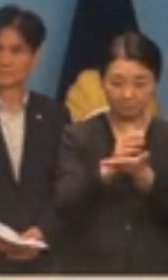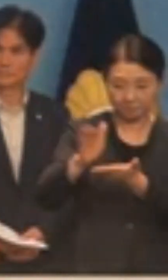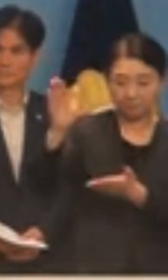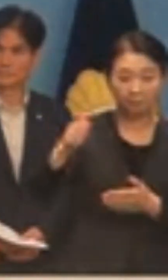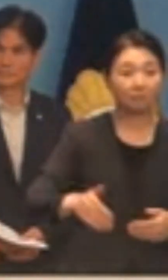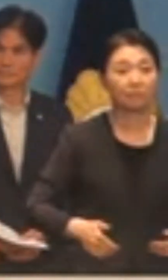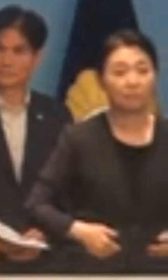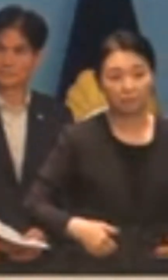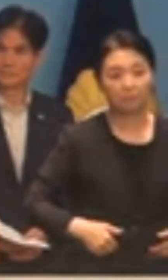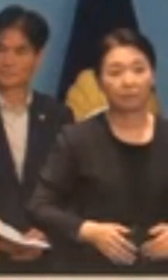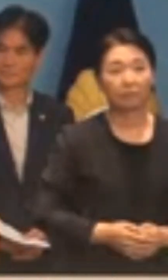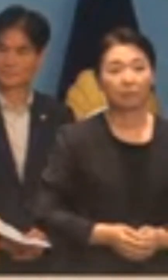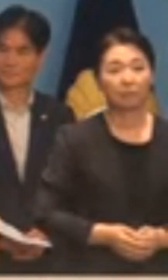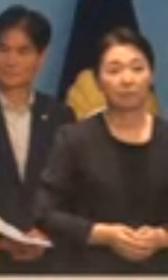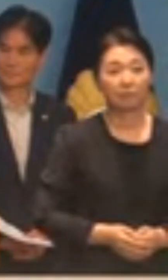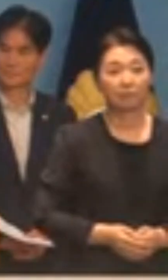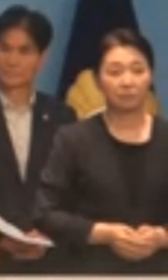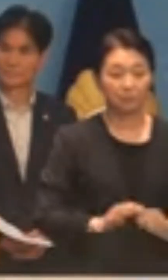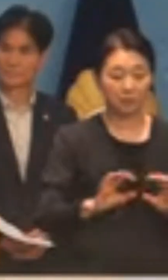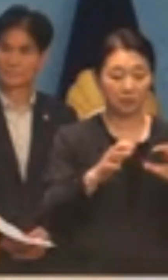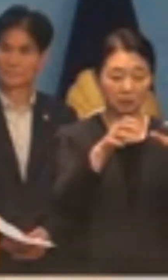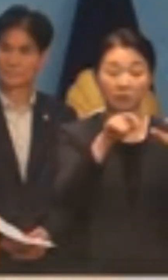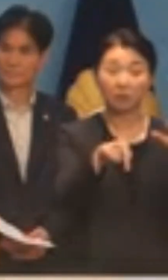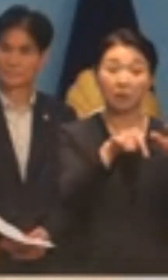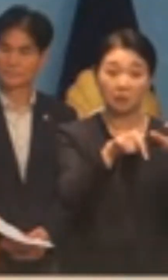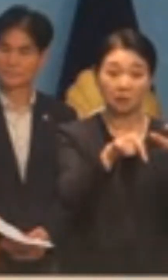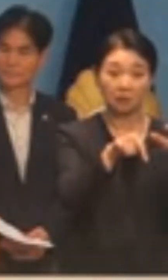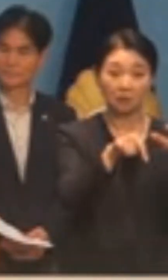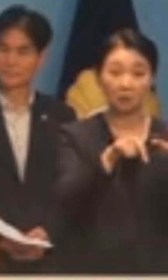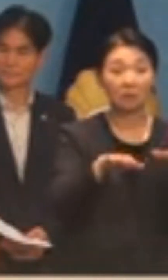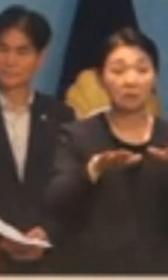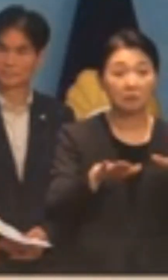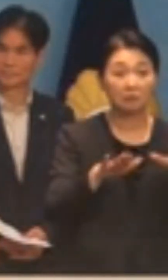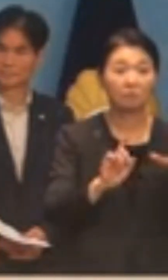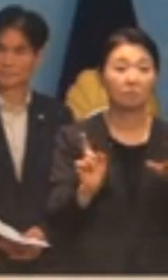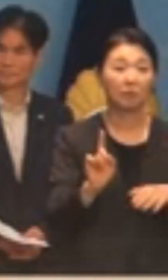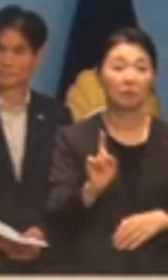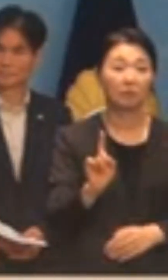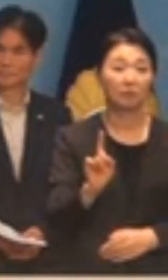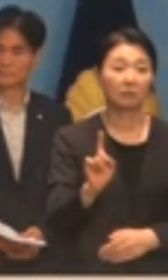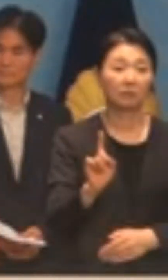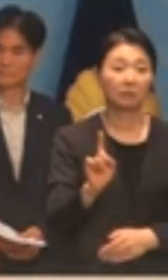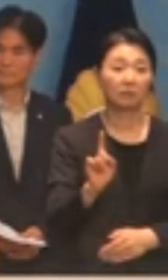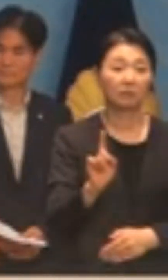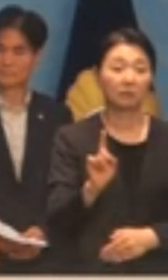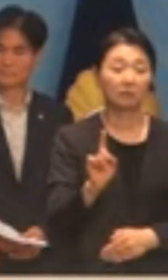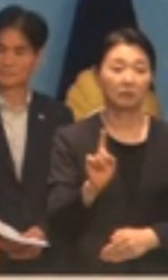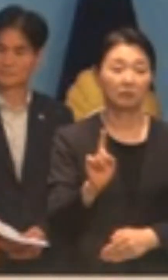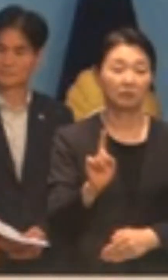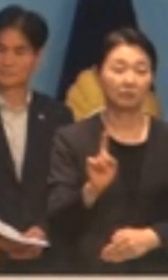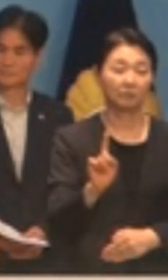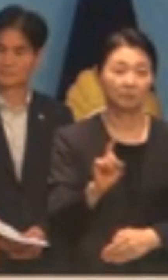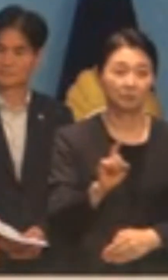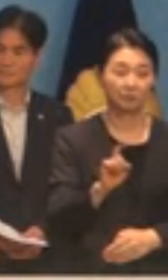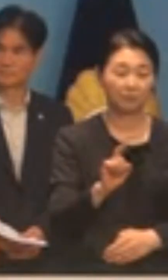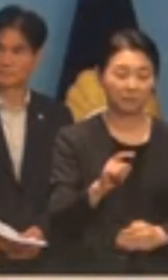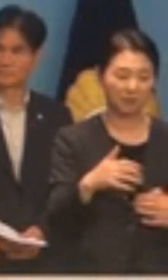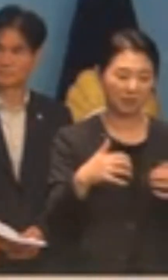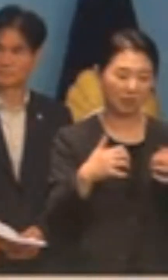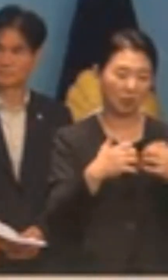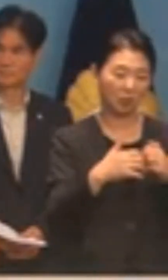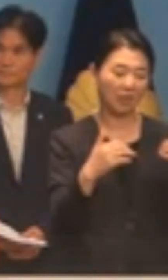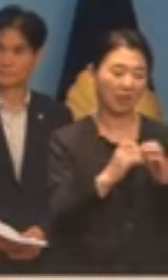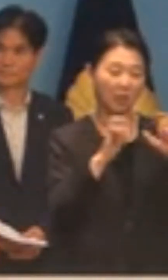또 우리 전 세계에서 아직도 분단, 정전 선언이 되지 않은